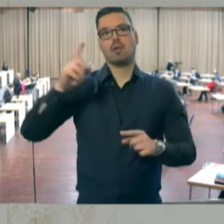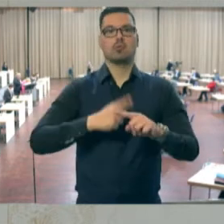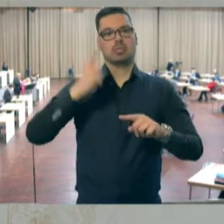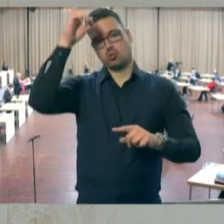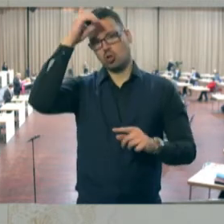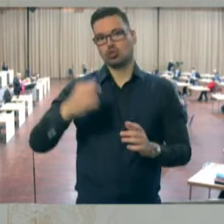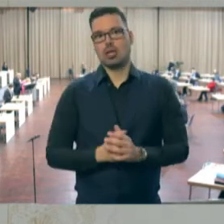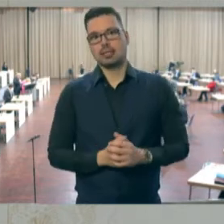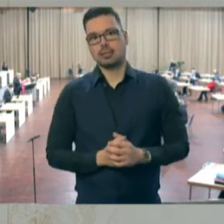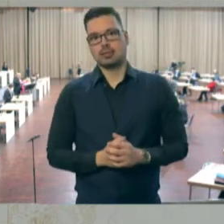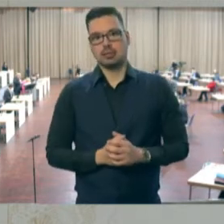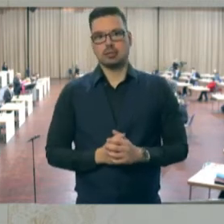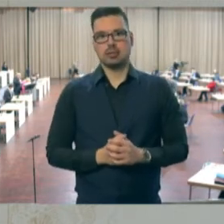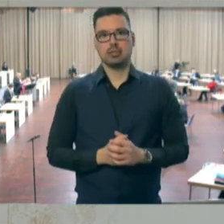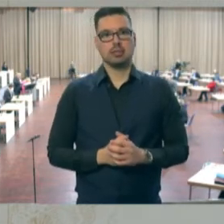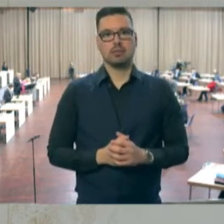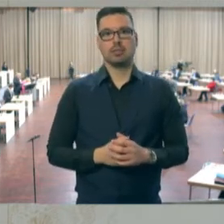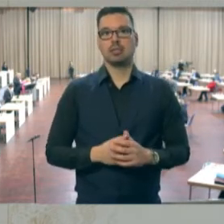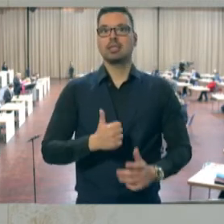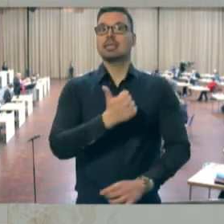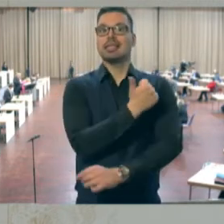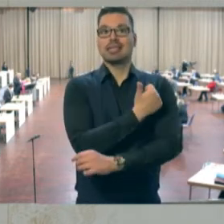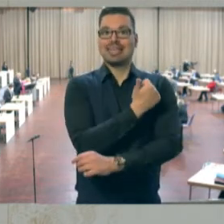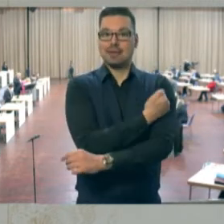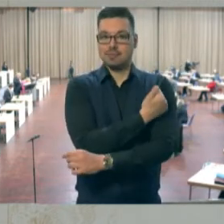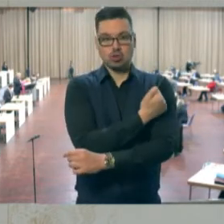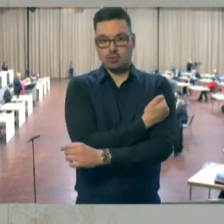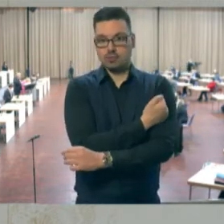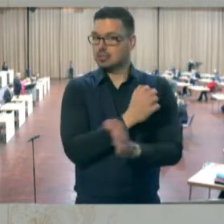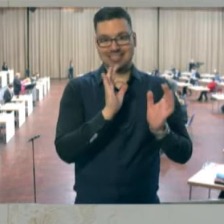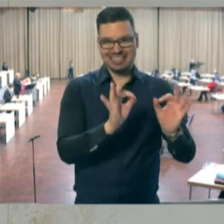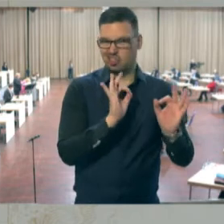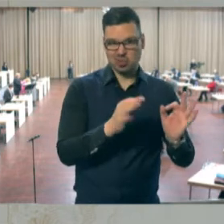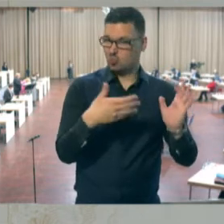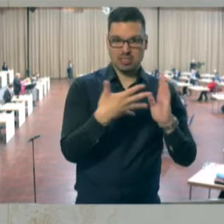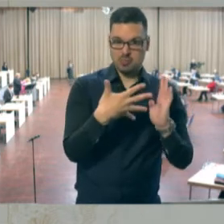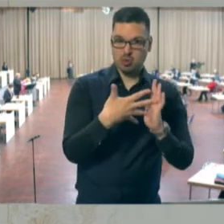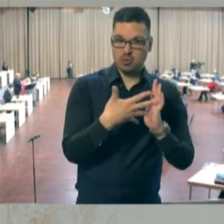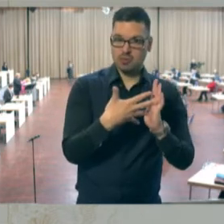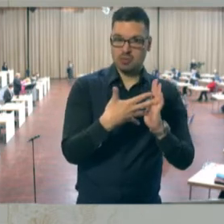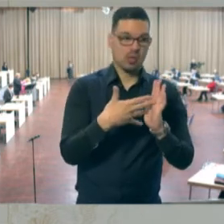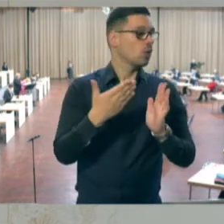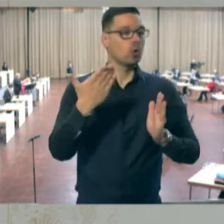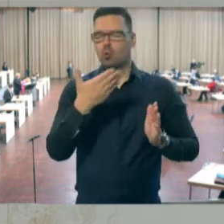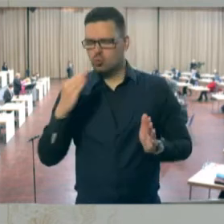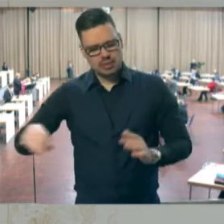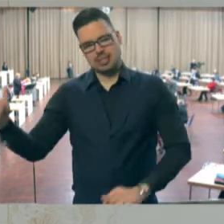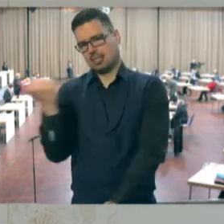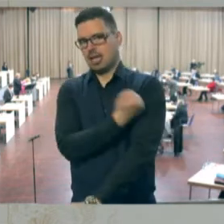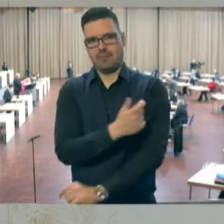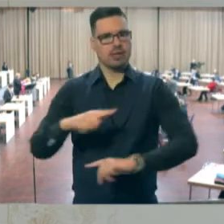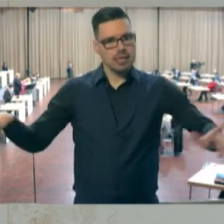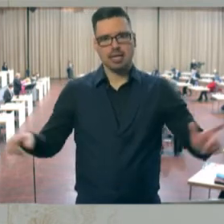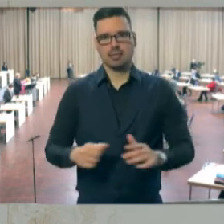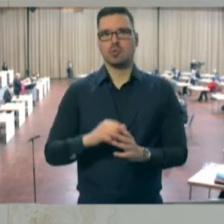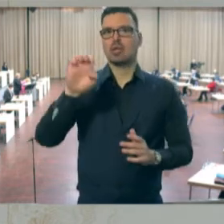Deutschland. Wir werden keinen Impfstoff an Kinder verimpfen, der nicht auf Herz und Nieren geprüft ist. Keinen Impfstoff, der nicht